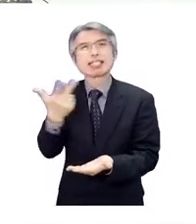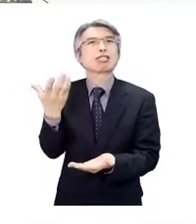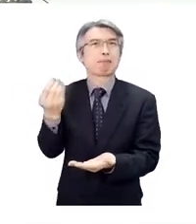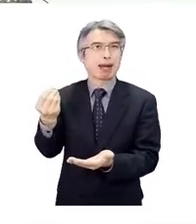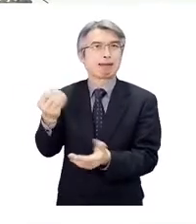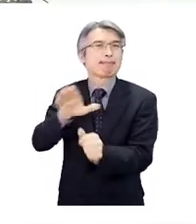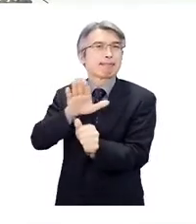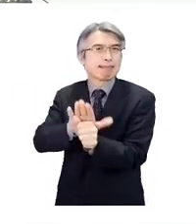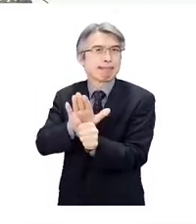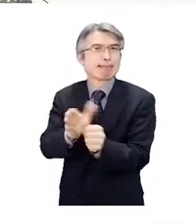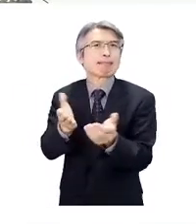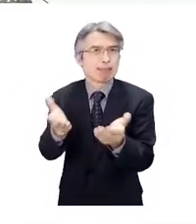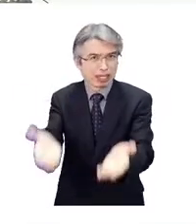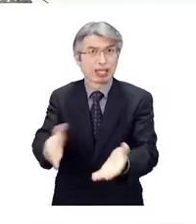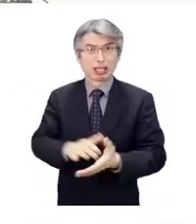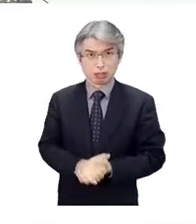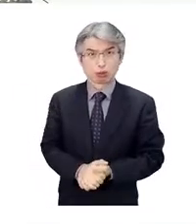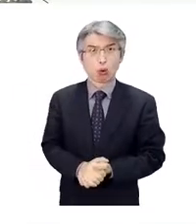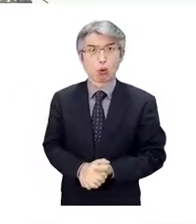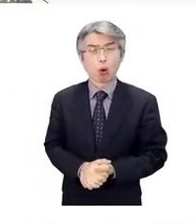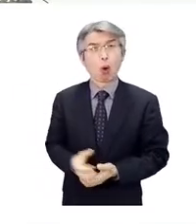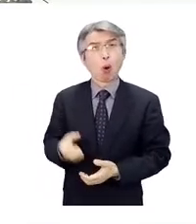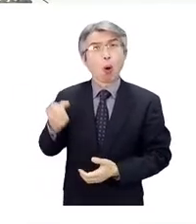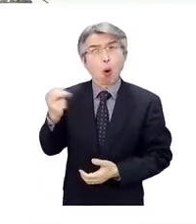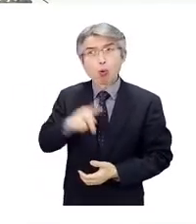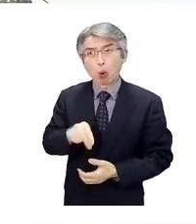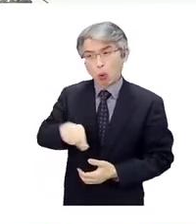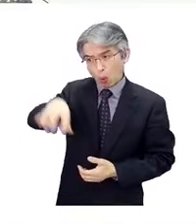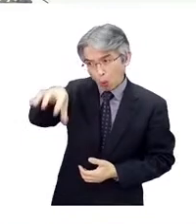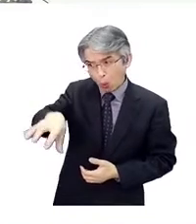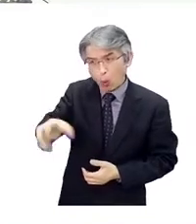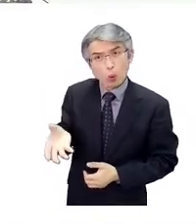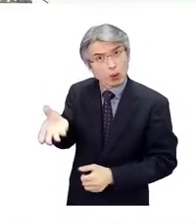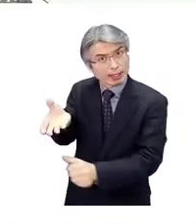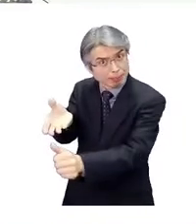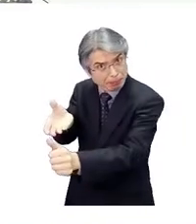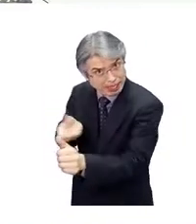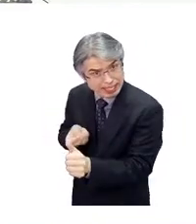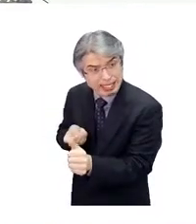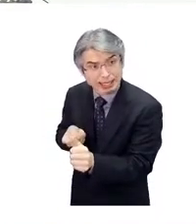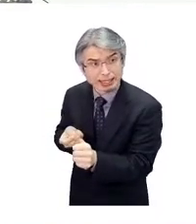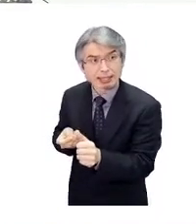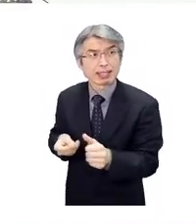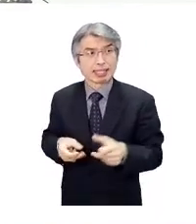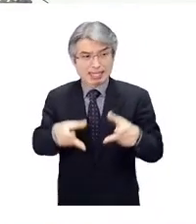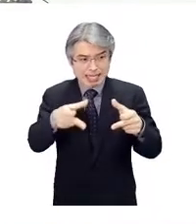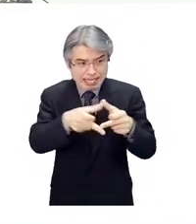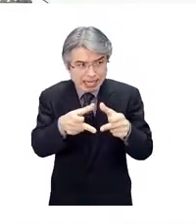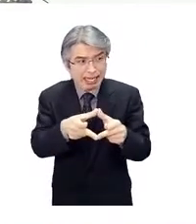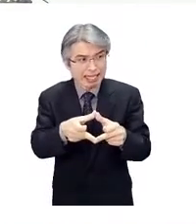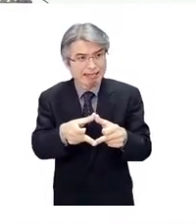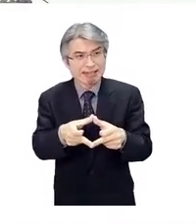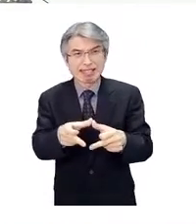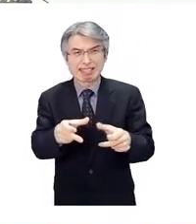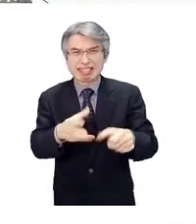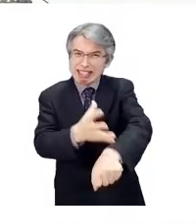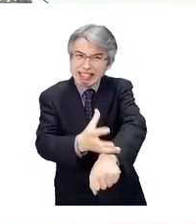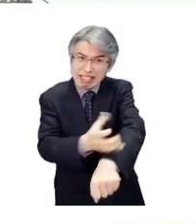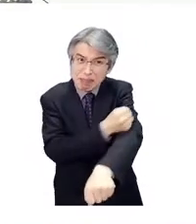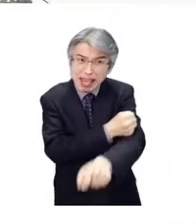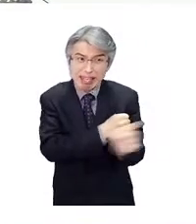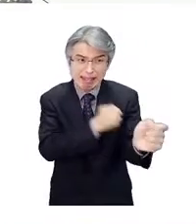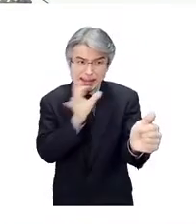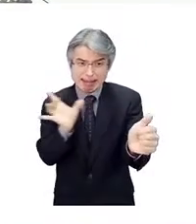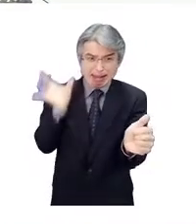장소를 무상으로 제공할 공공 및 민간기관을 선정하고 카페 운영과 장애인 채용을 담당할 직업재활